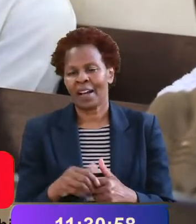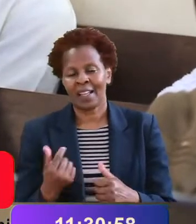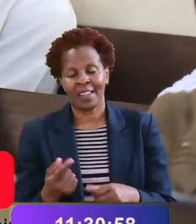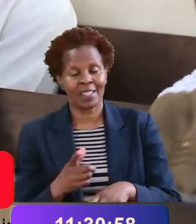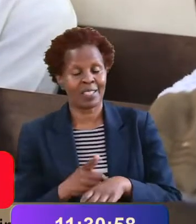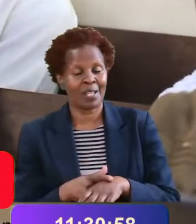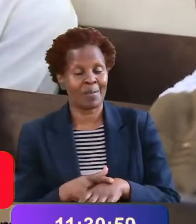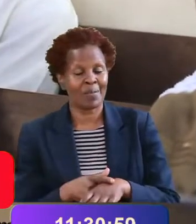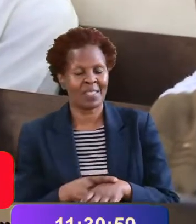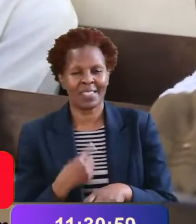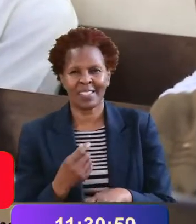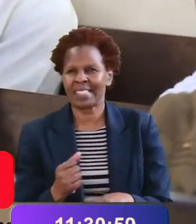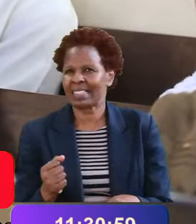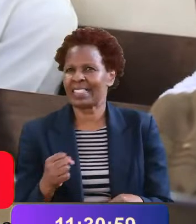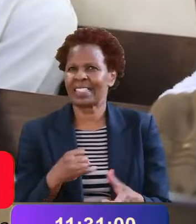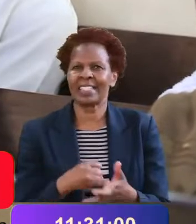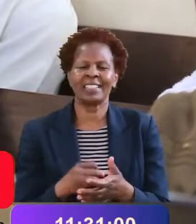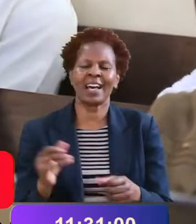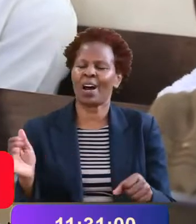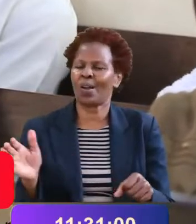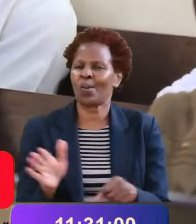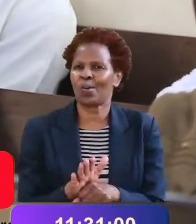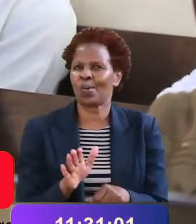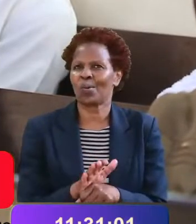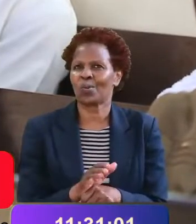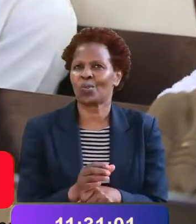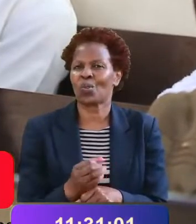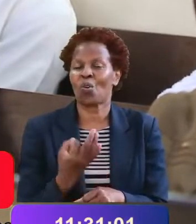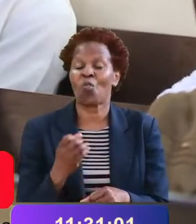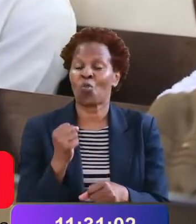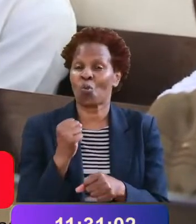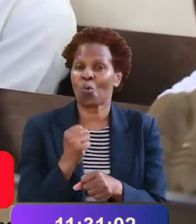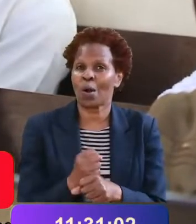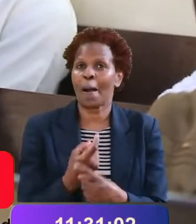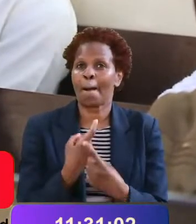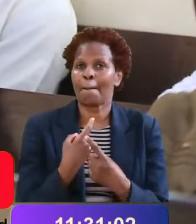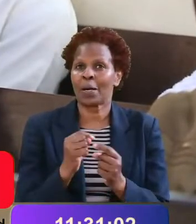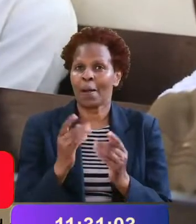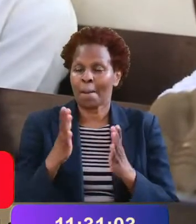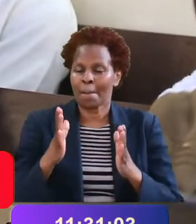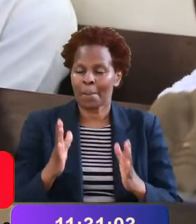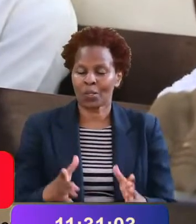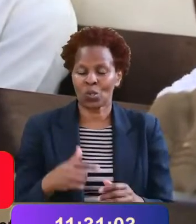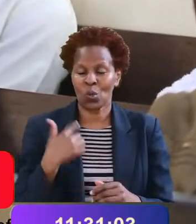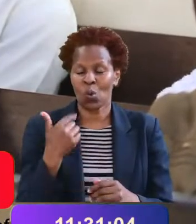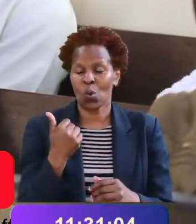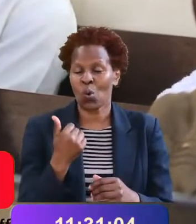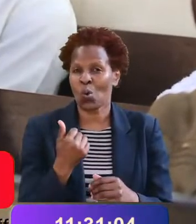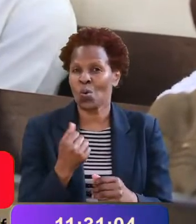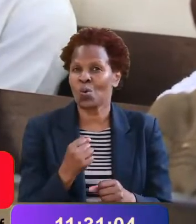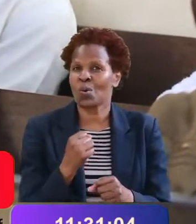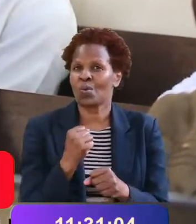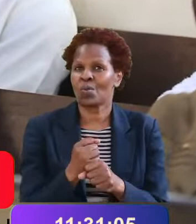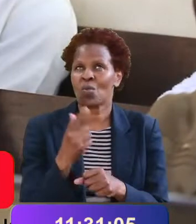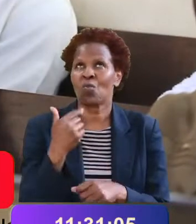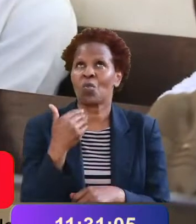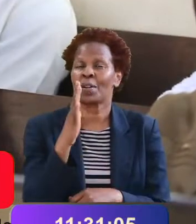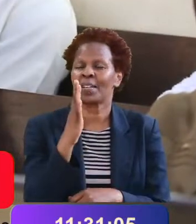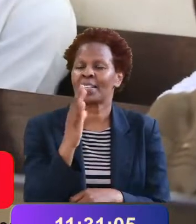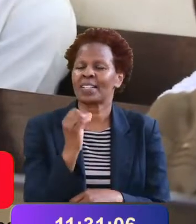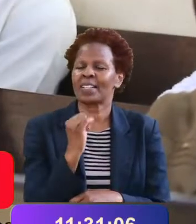is too much. Lakini mtu ambaye anajitolea anakuwa pale katika ile kazi ya